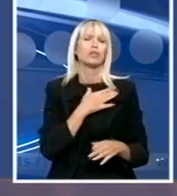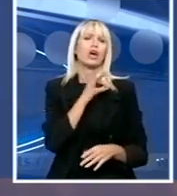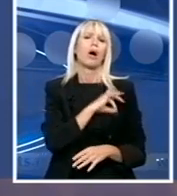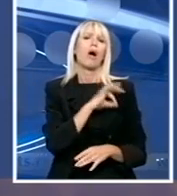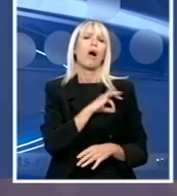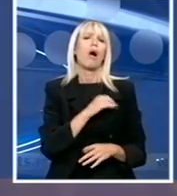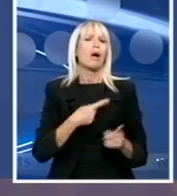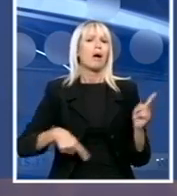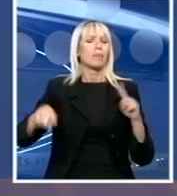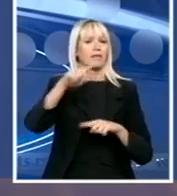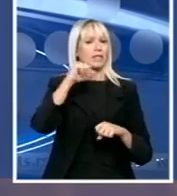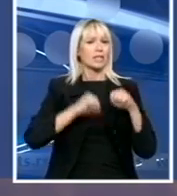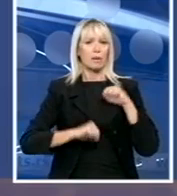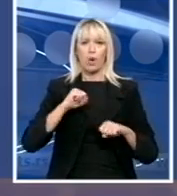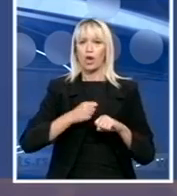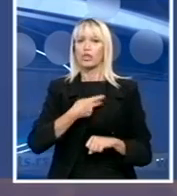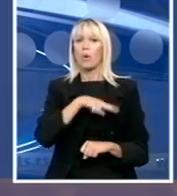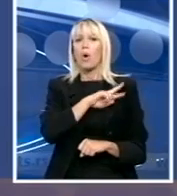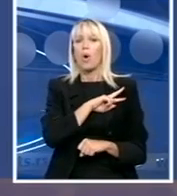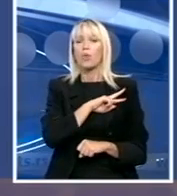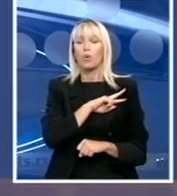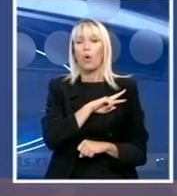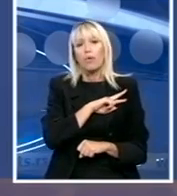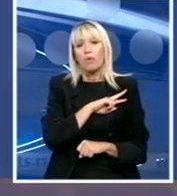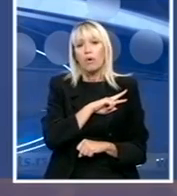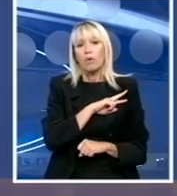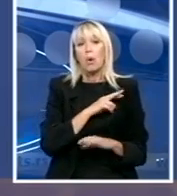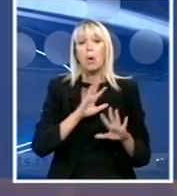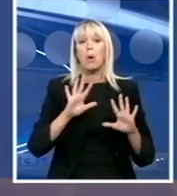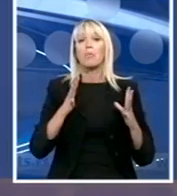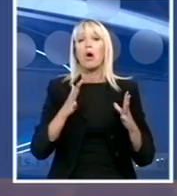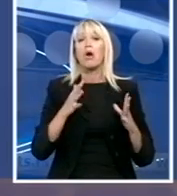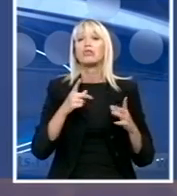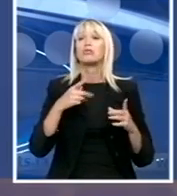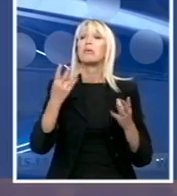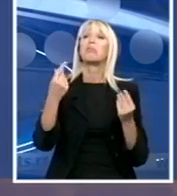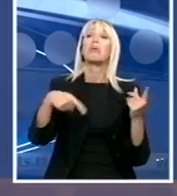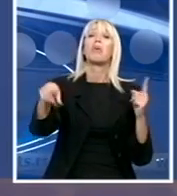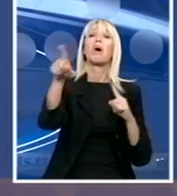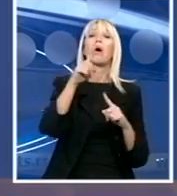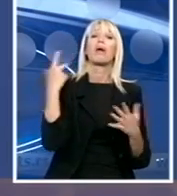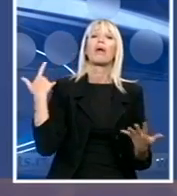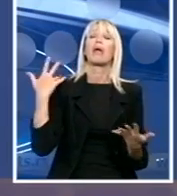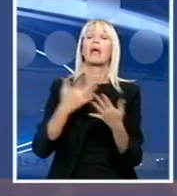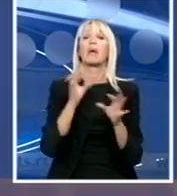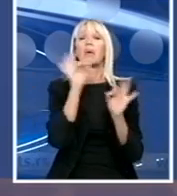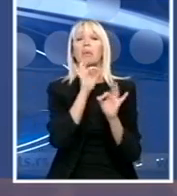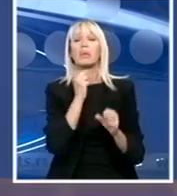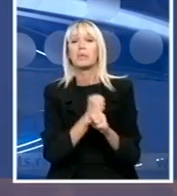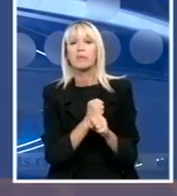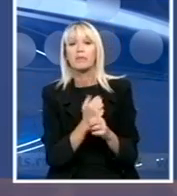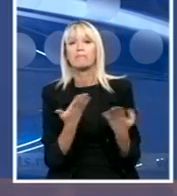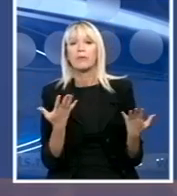se ponašamo tako odgovorno i savesno. Možda mnogi od nas to i nisu radili neki prethodni godina, pa su